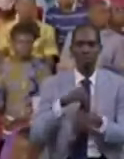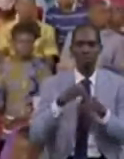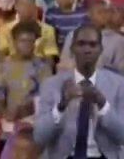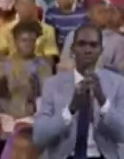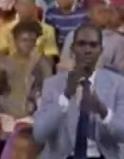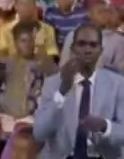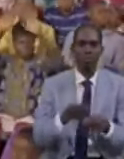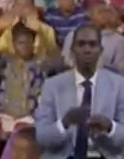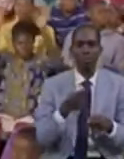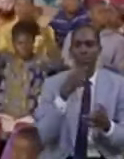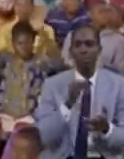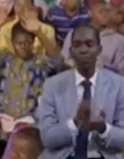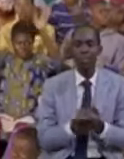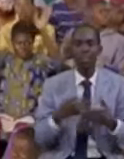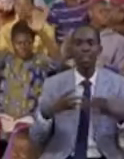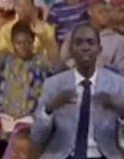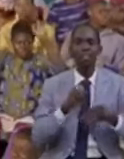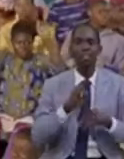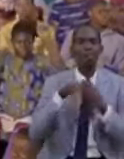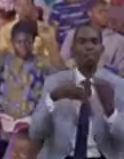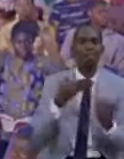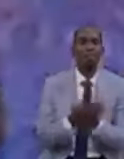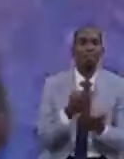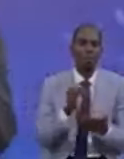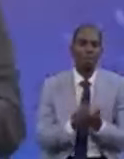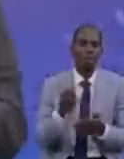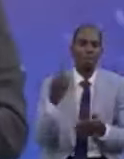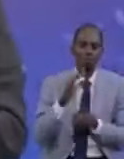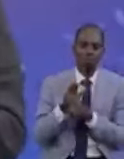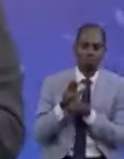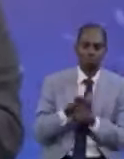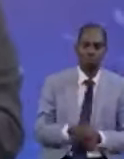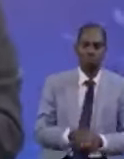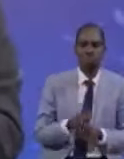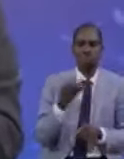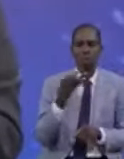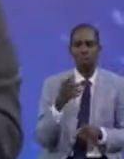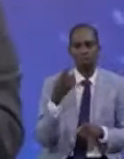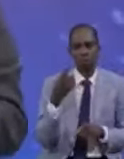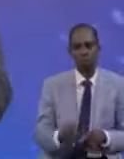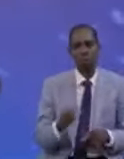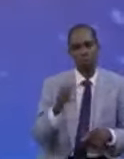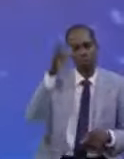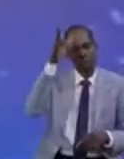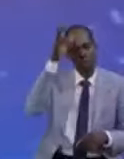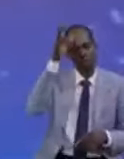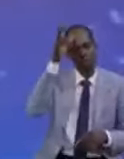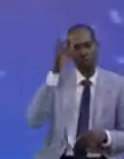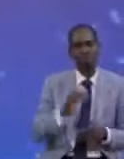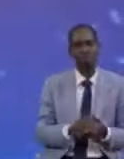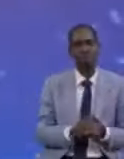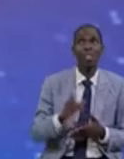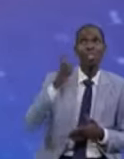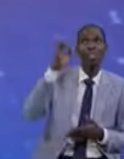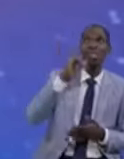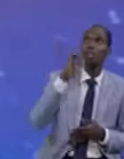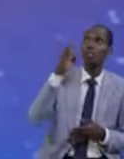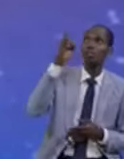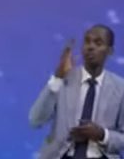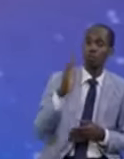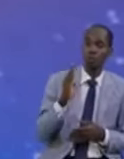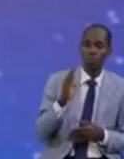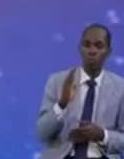guérissant tous ceux qui étaient sous l'empire du diable est-ce que Dieu est ton